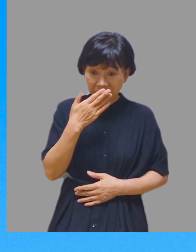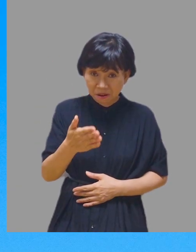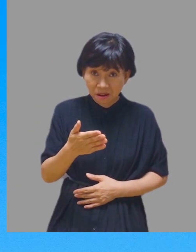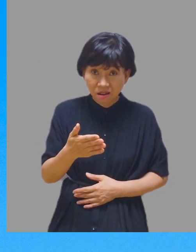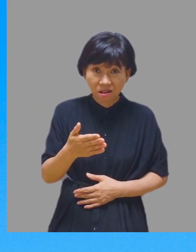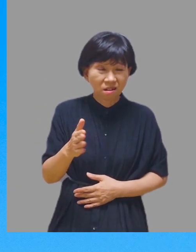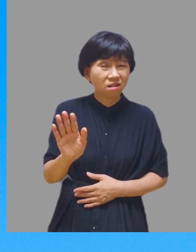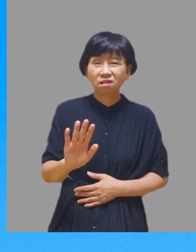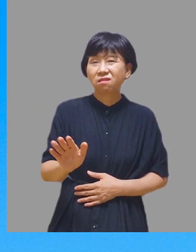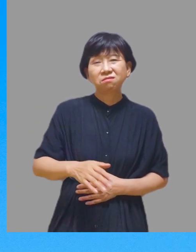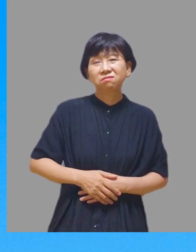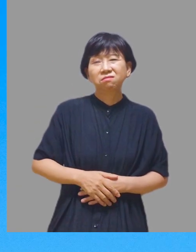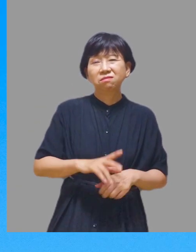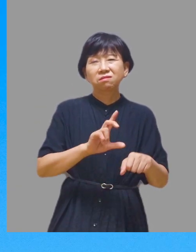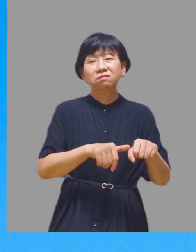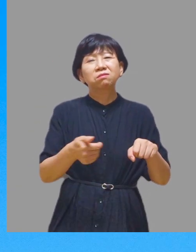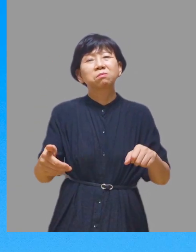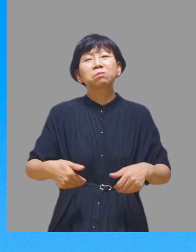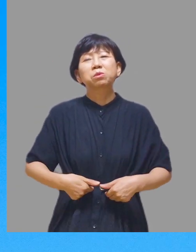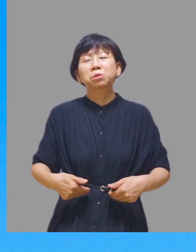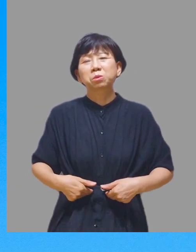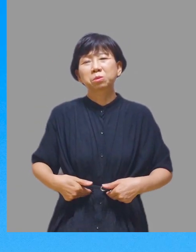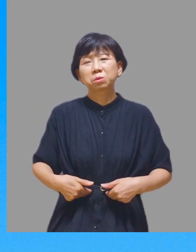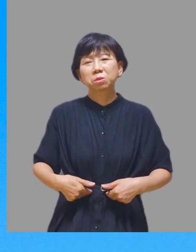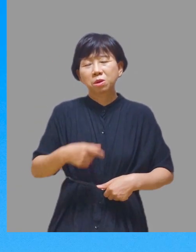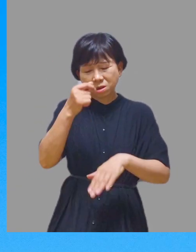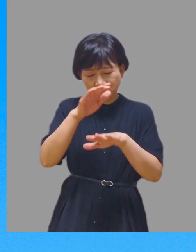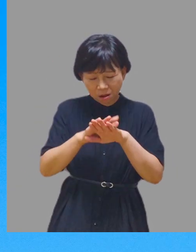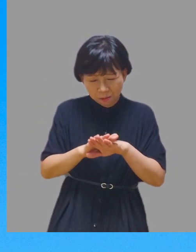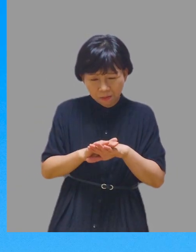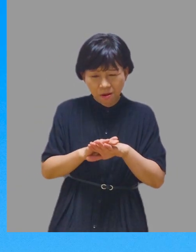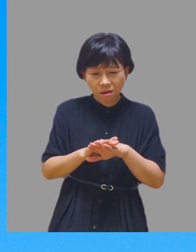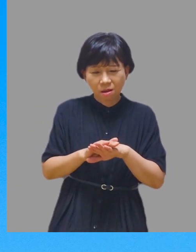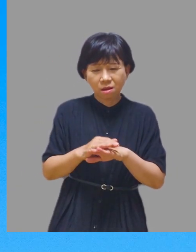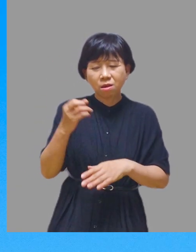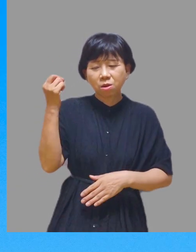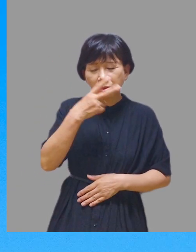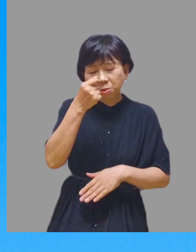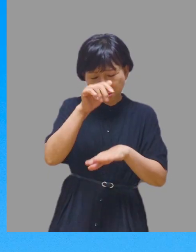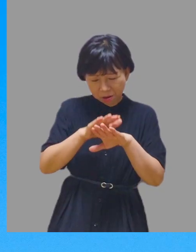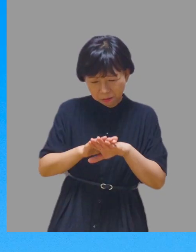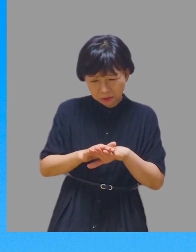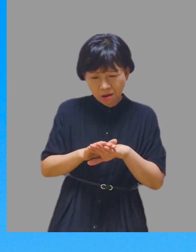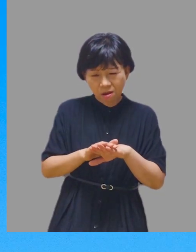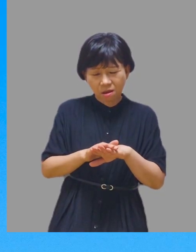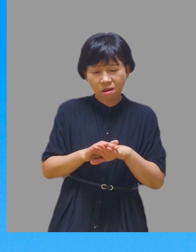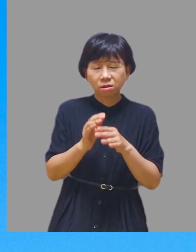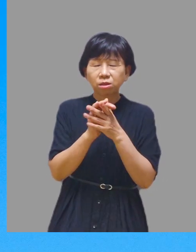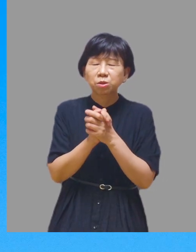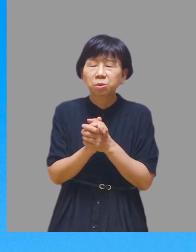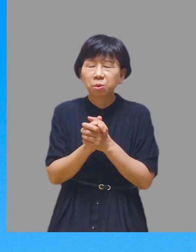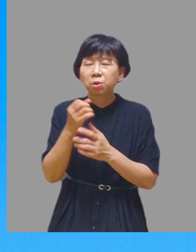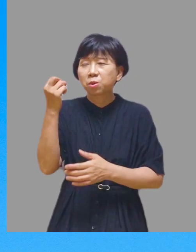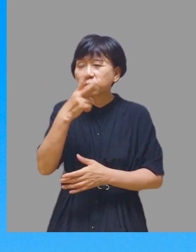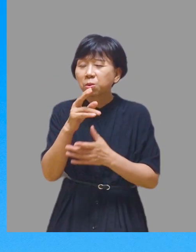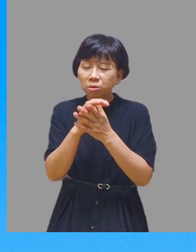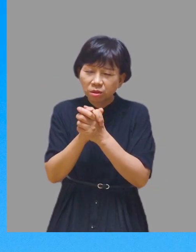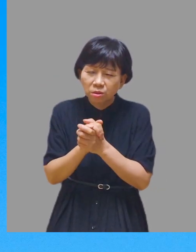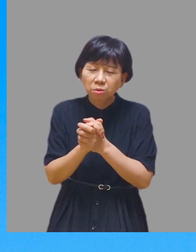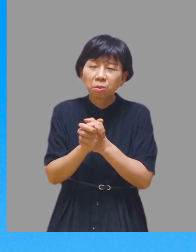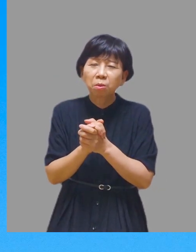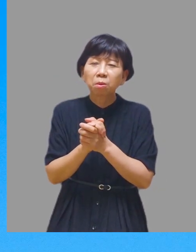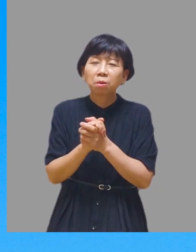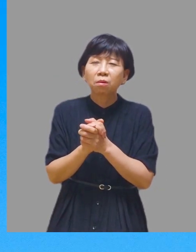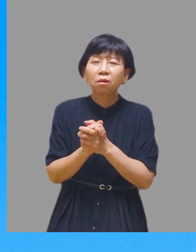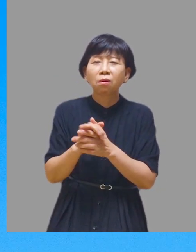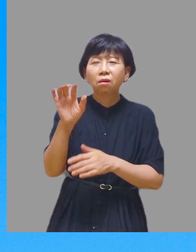아니에요. 세월이 지나야 돼요. 예배 한 번 드리고 또 예배 한 번 드리고 기도 한 번 하고 또 기도 한 번